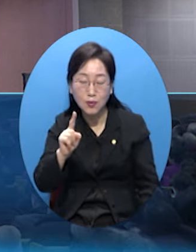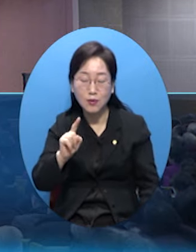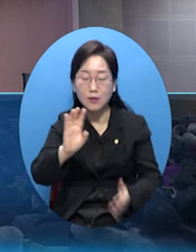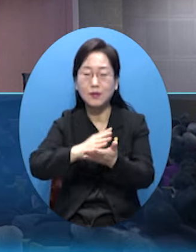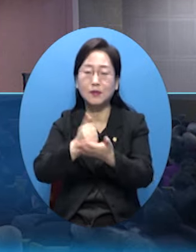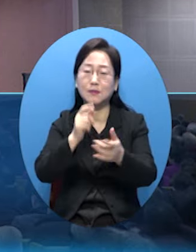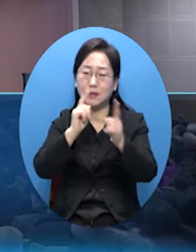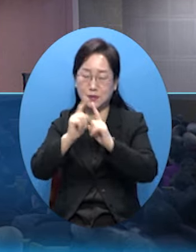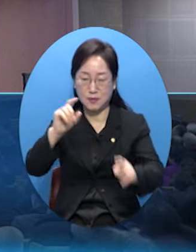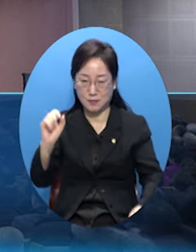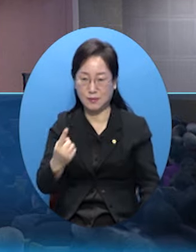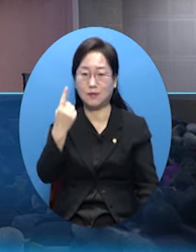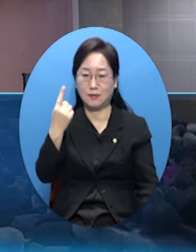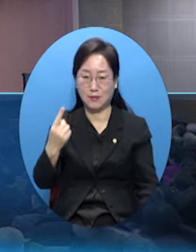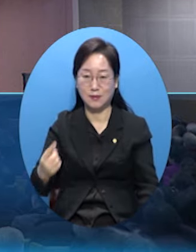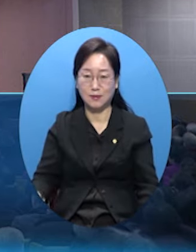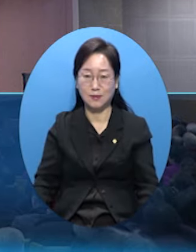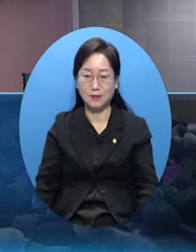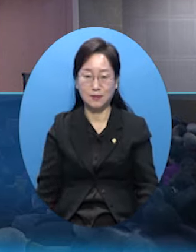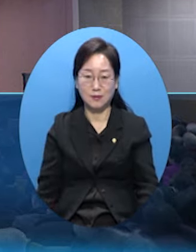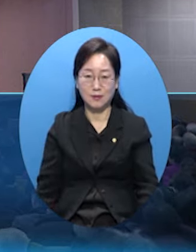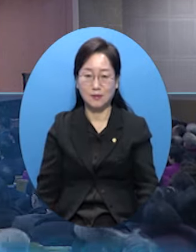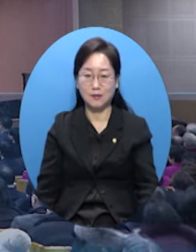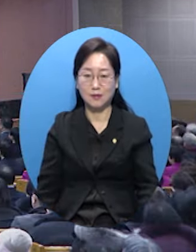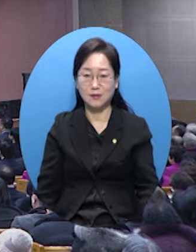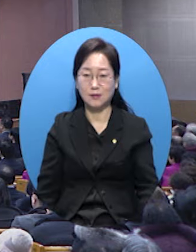말씀으로 말미암았느니라.